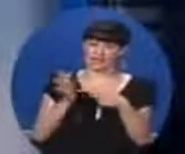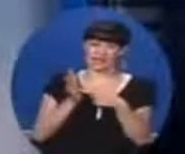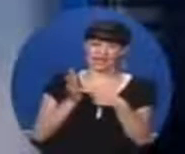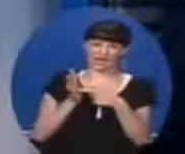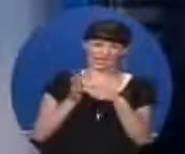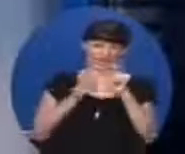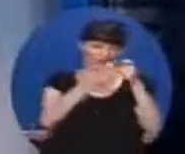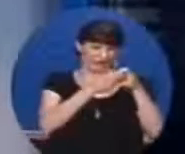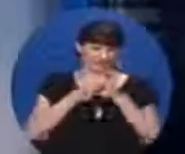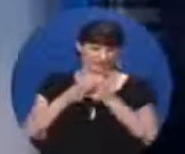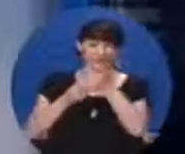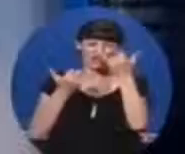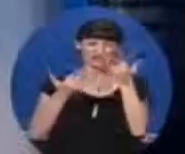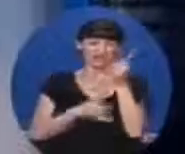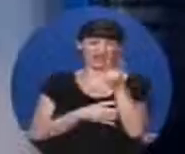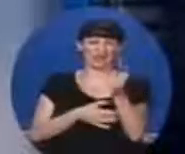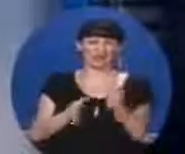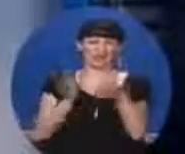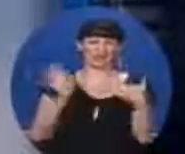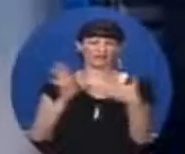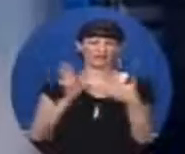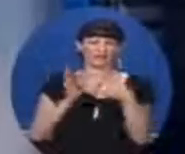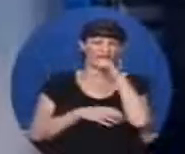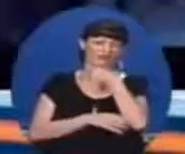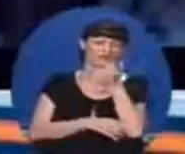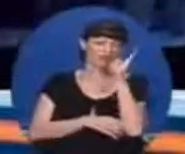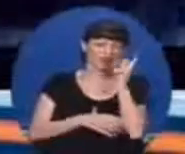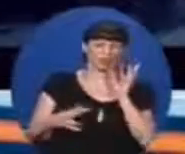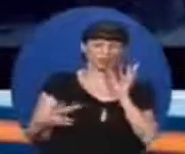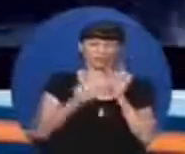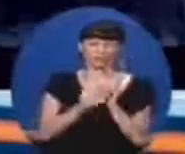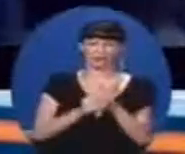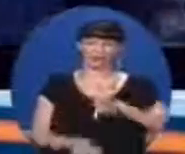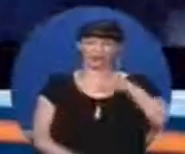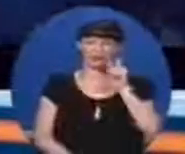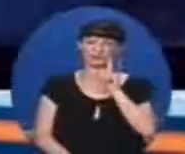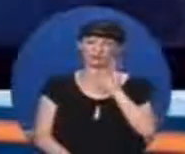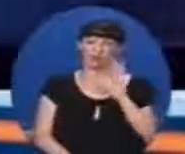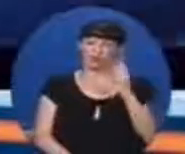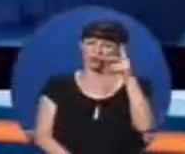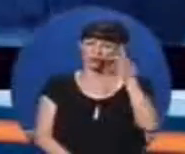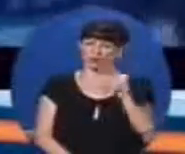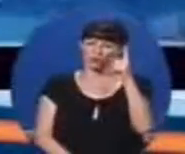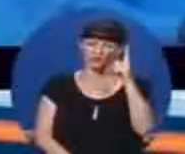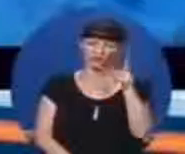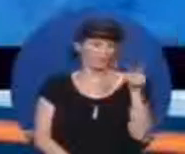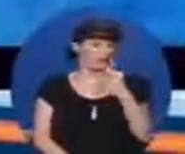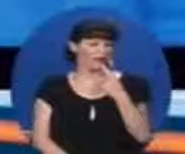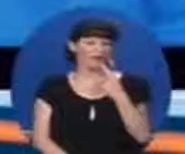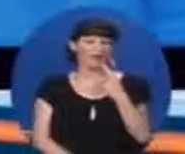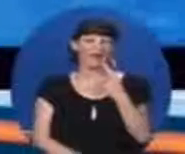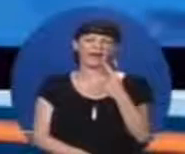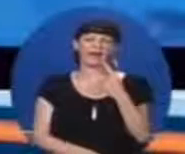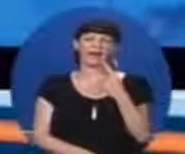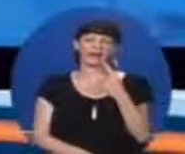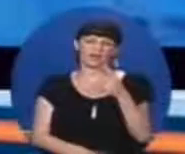לפשפש בהיסטוריה של השניים? ללא ספק, הרי הגרסה שלו, שרונל פישר הוא חבר שלו. רונל פישר הוא לא חבר